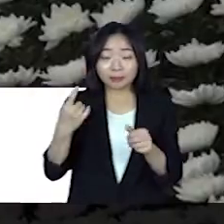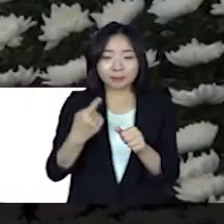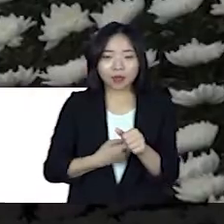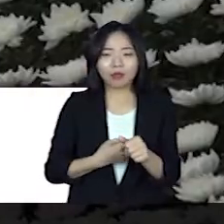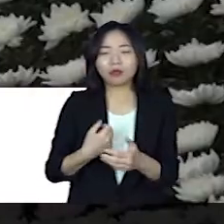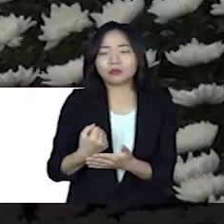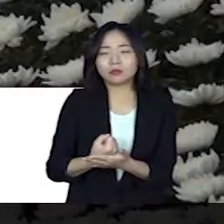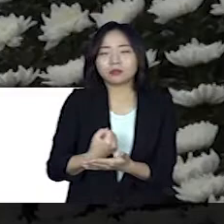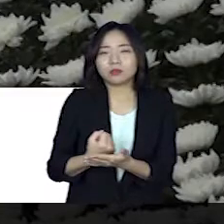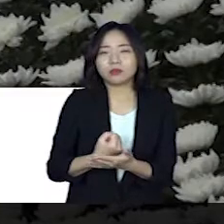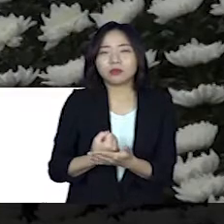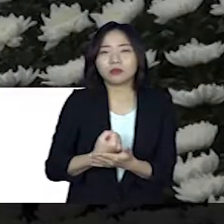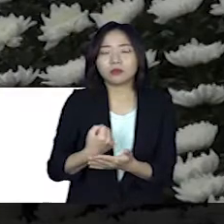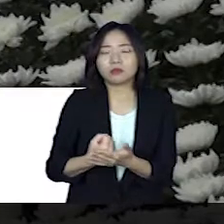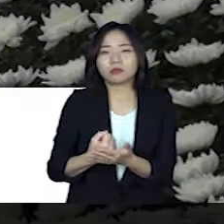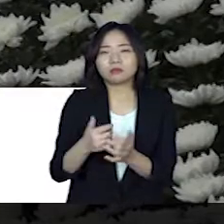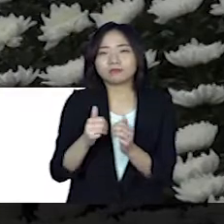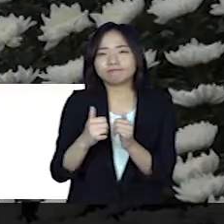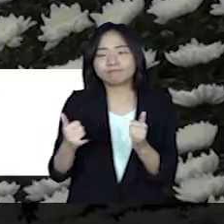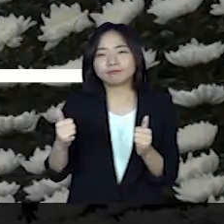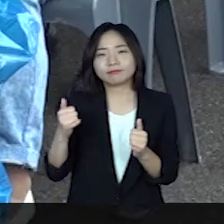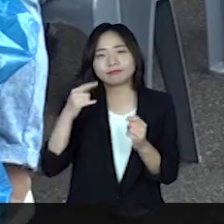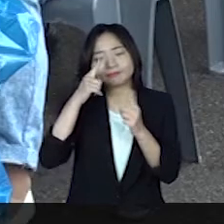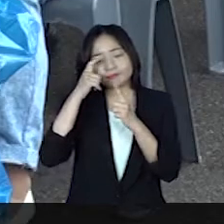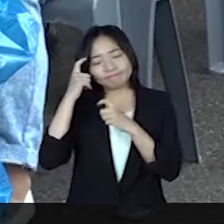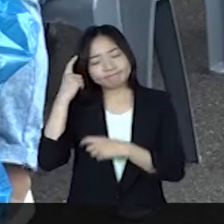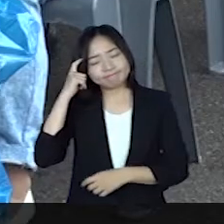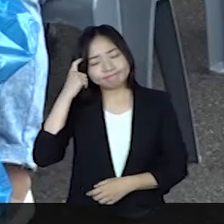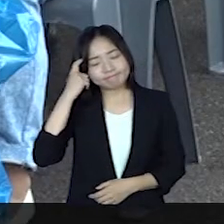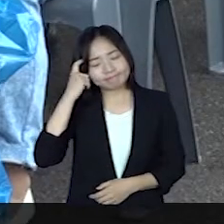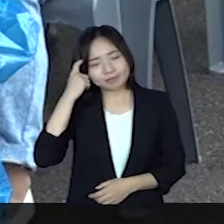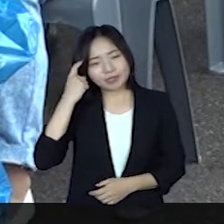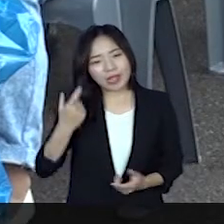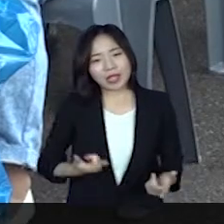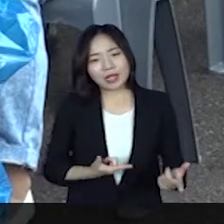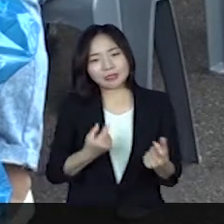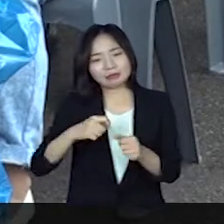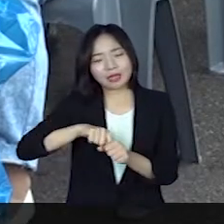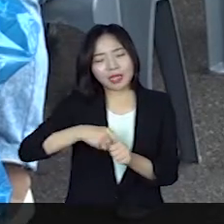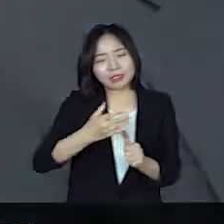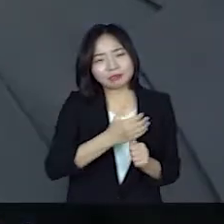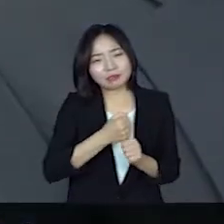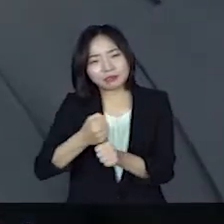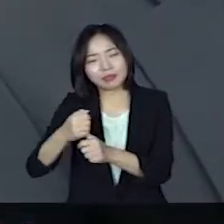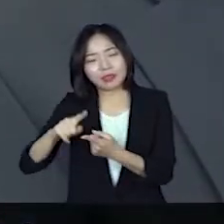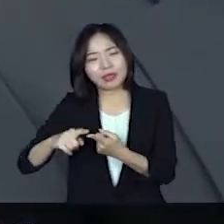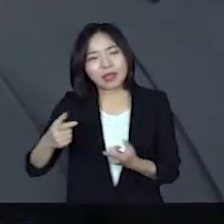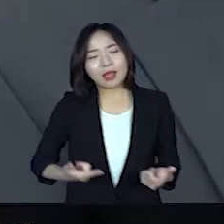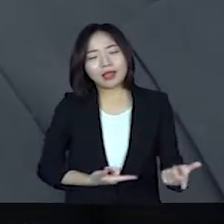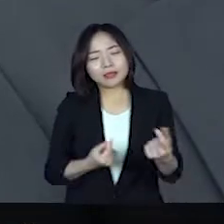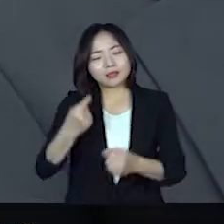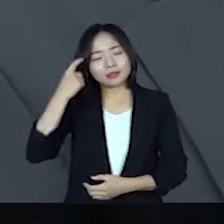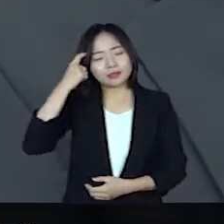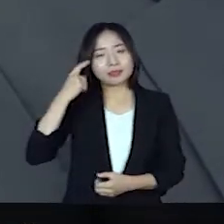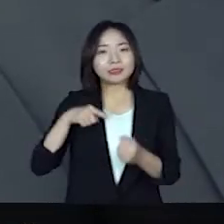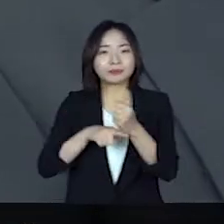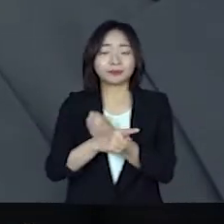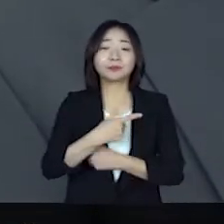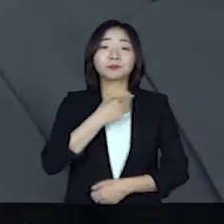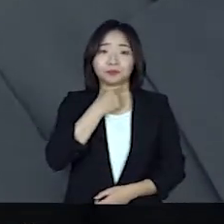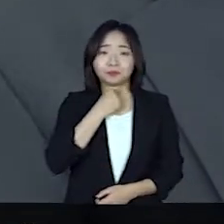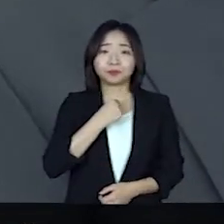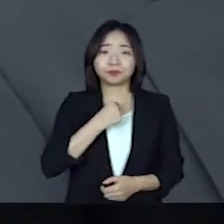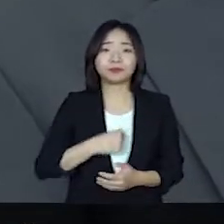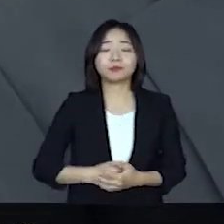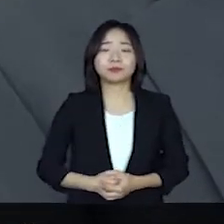통해 안타까운 희생자분들의 넋을 기리고 강제동원의 역사를 함께 기억하는 의미 있는 자리가 되길 바란다고